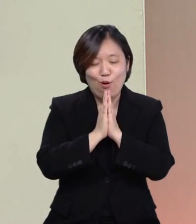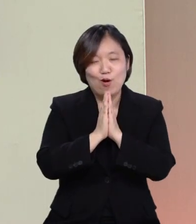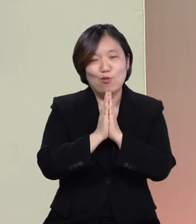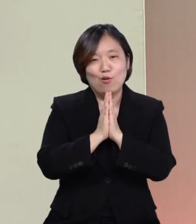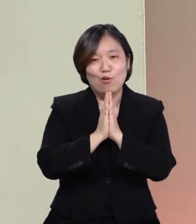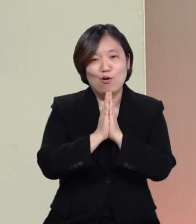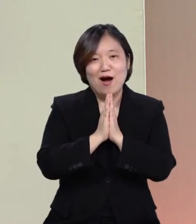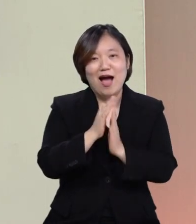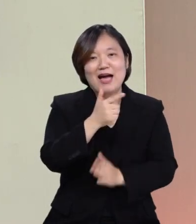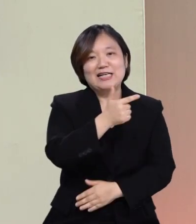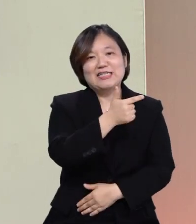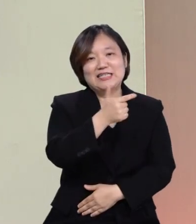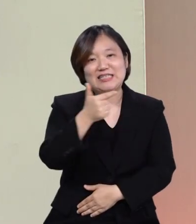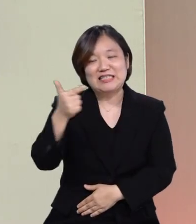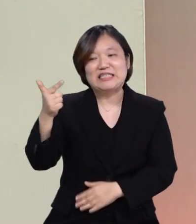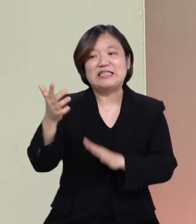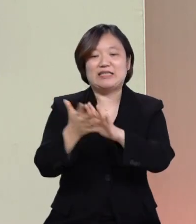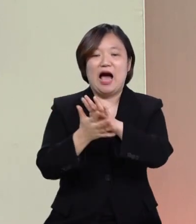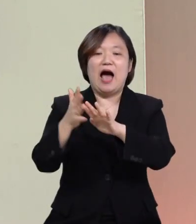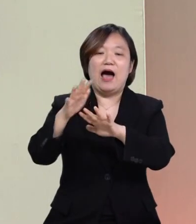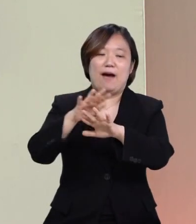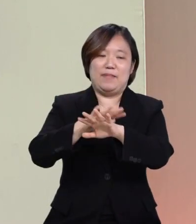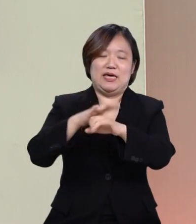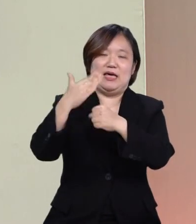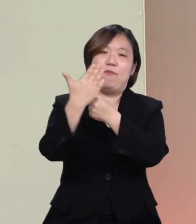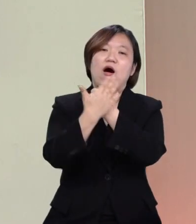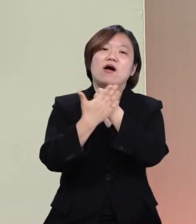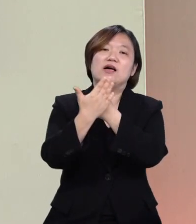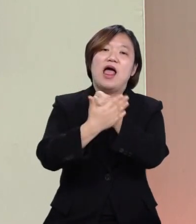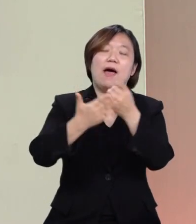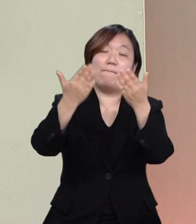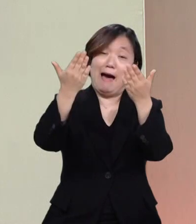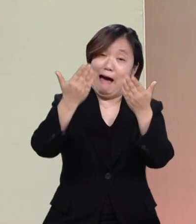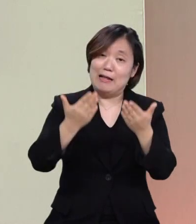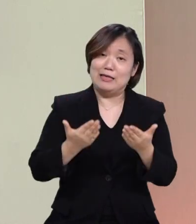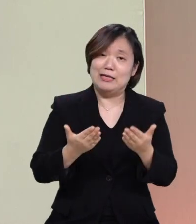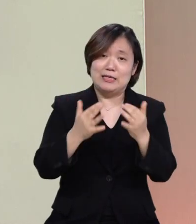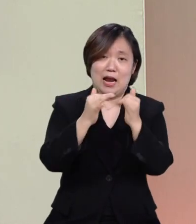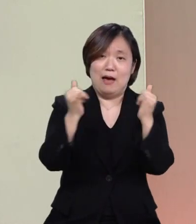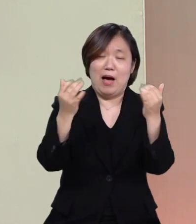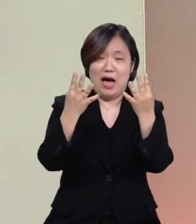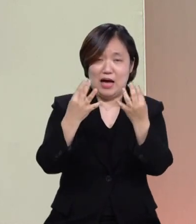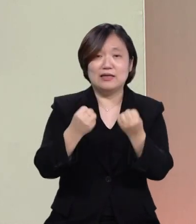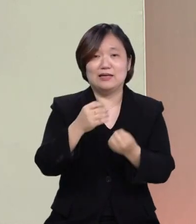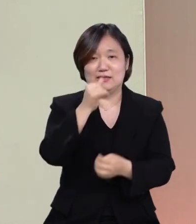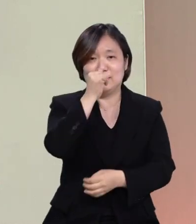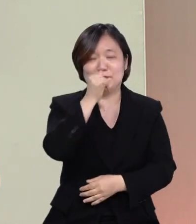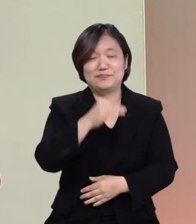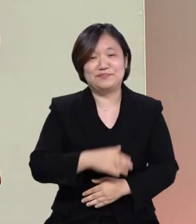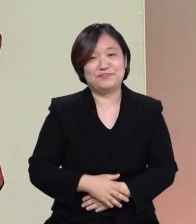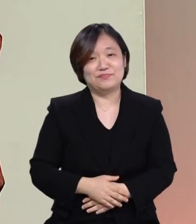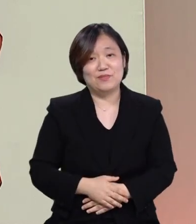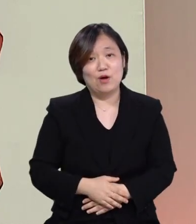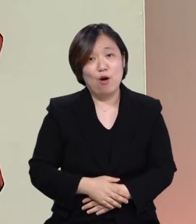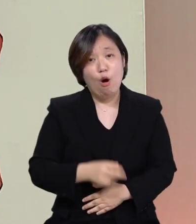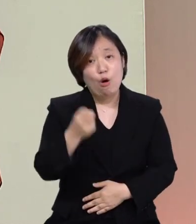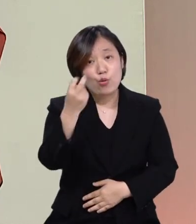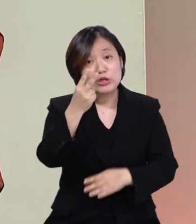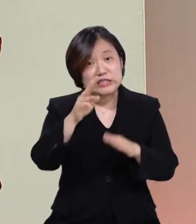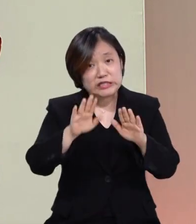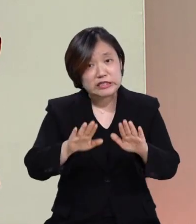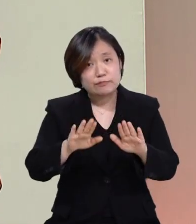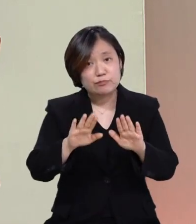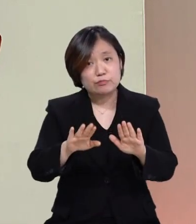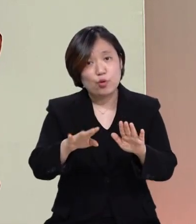기도해서 크나큰 가피를 받으신 불자님들이 굉장히 많습니다 그리고 지금이